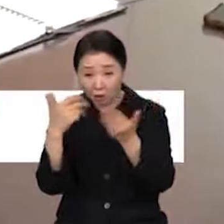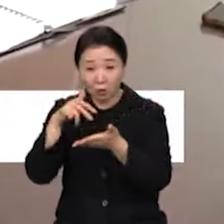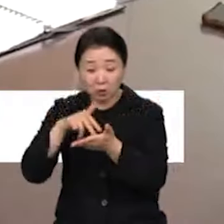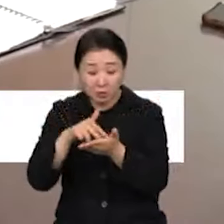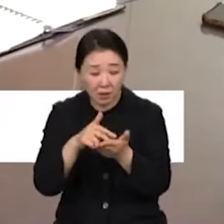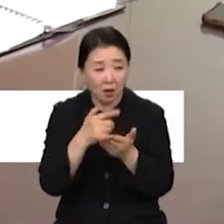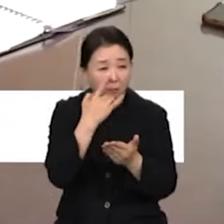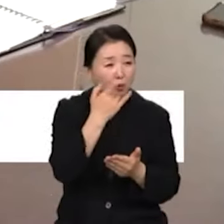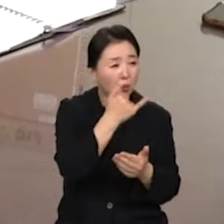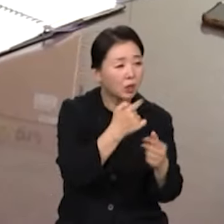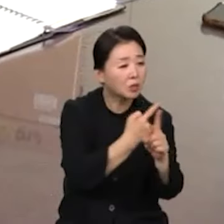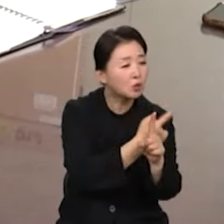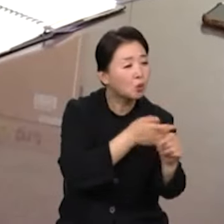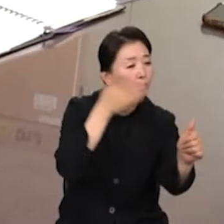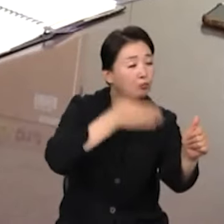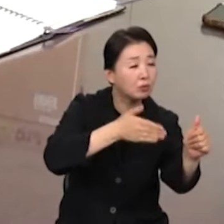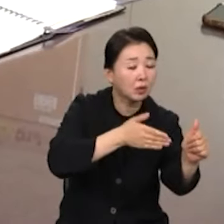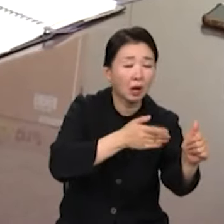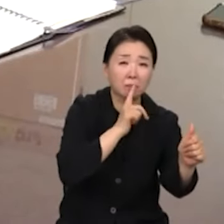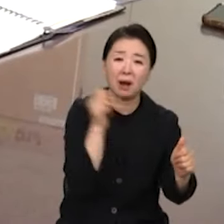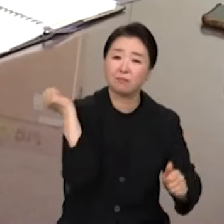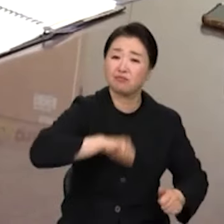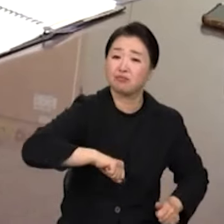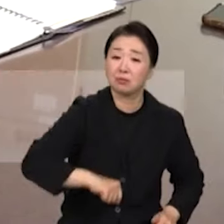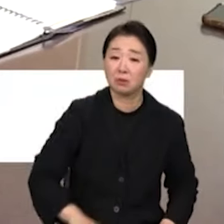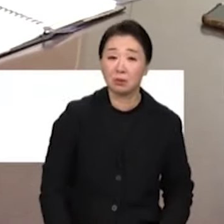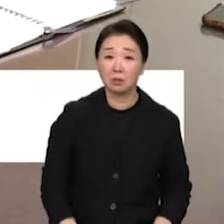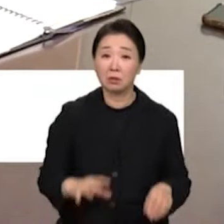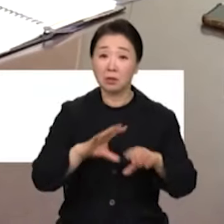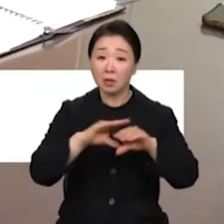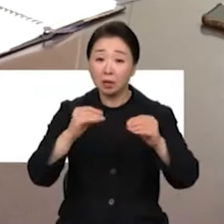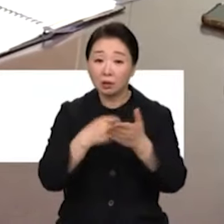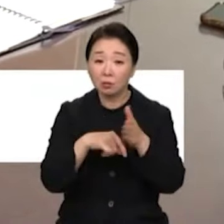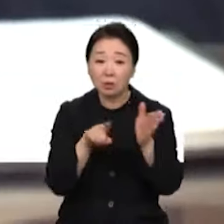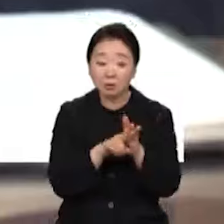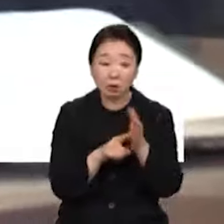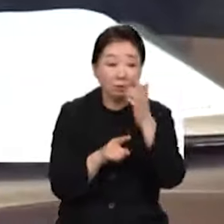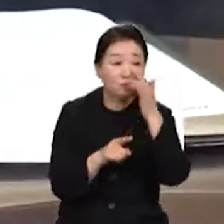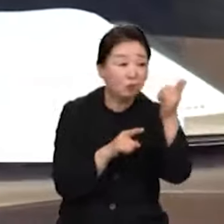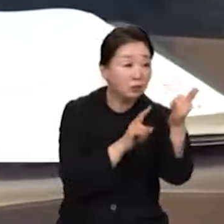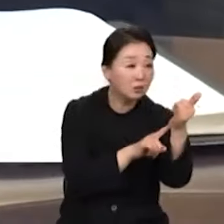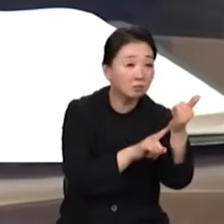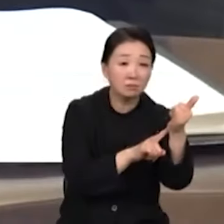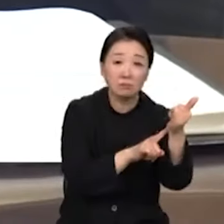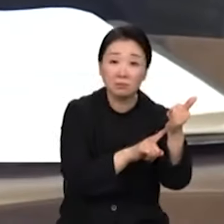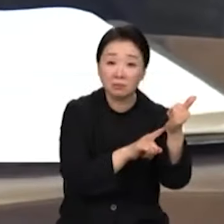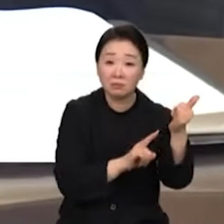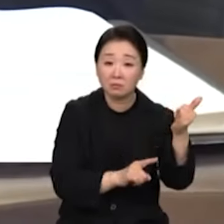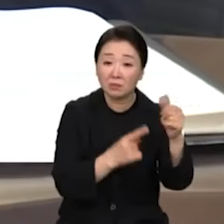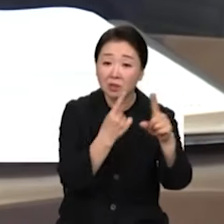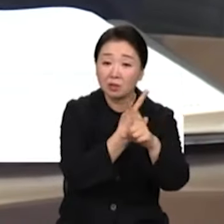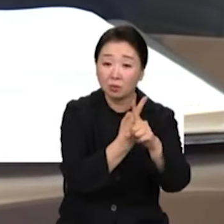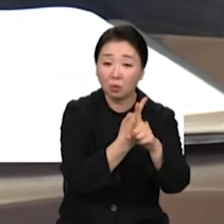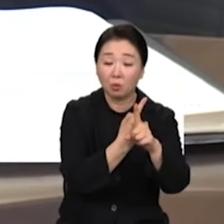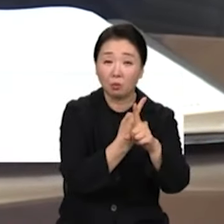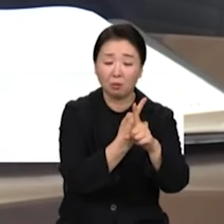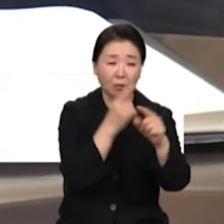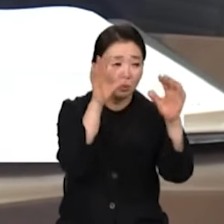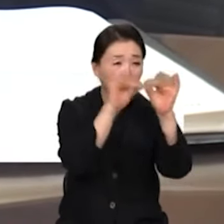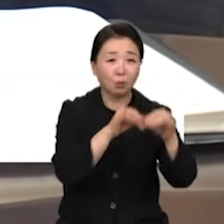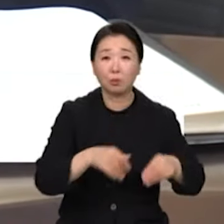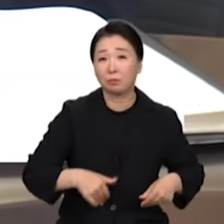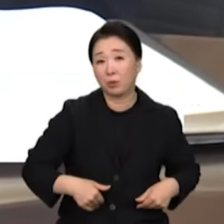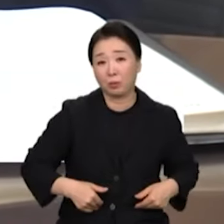치료를 권유했지만 듣지 않았다고 했습니다. 이거를 해결하기 위해서 그 부모님이 뭐 치료나 이런 걸 동의를 해주셔야